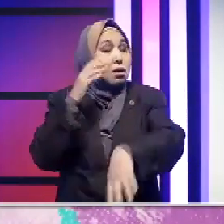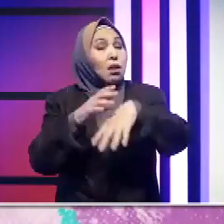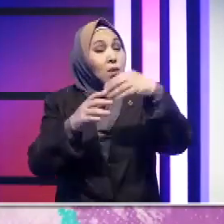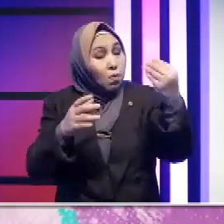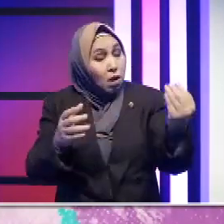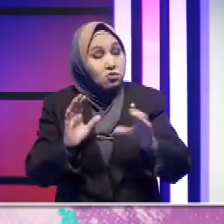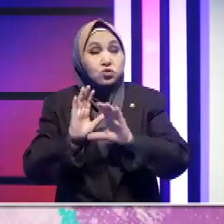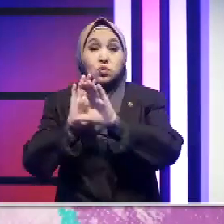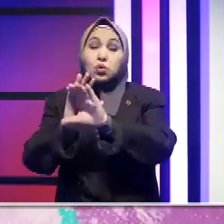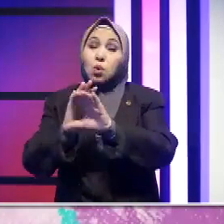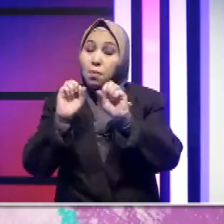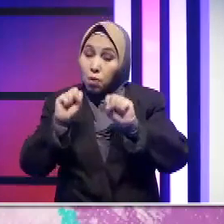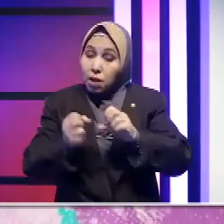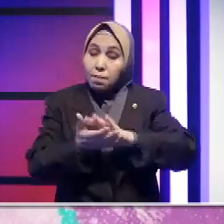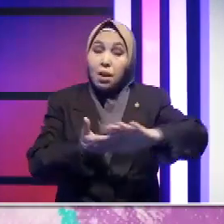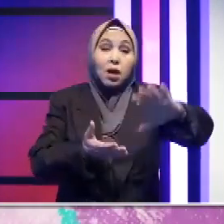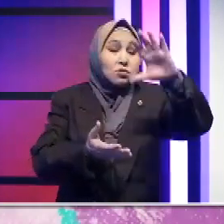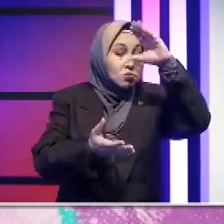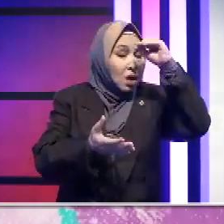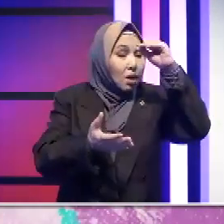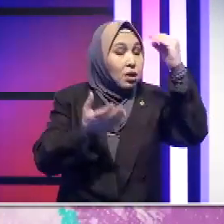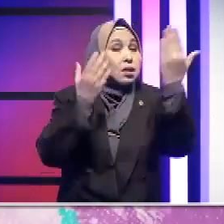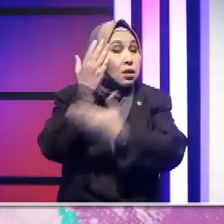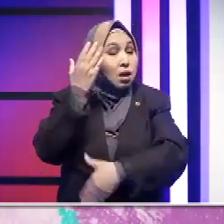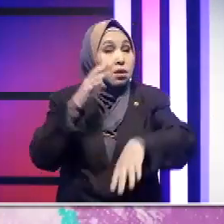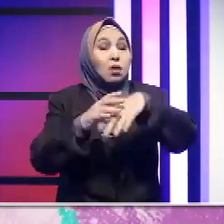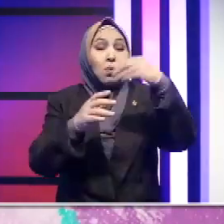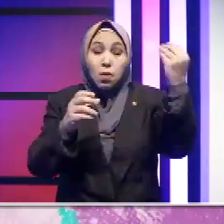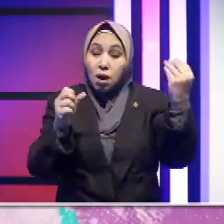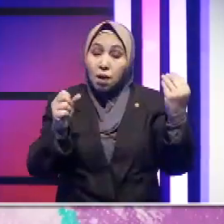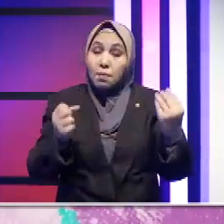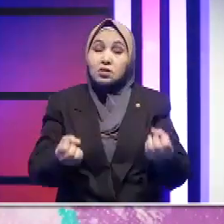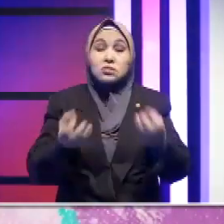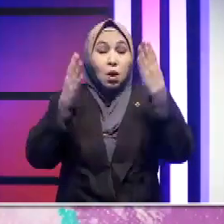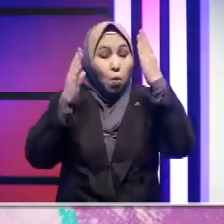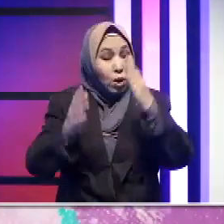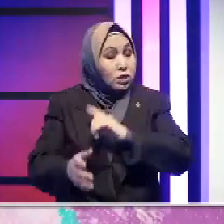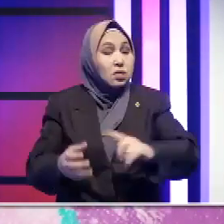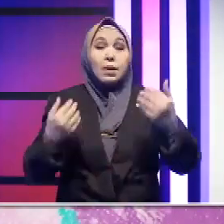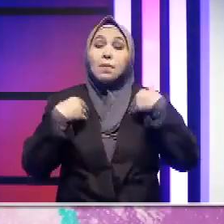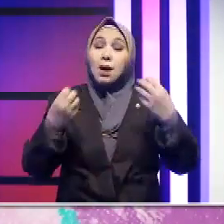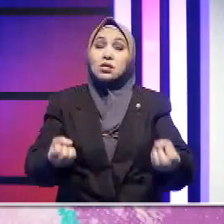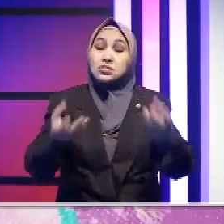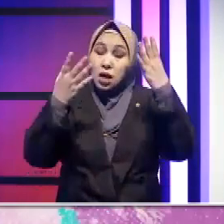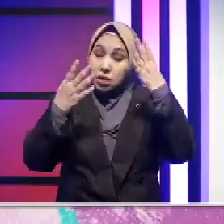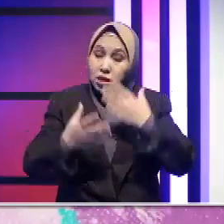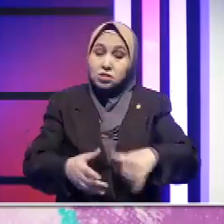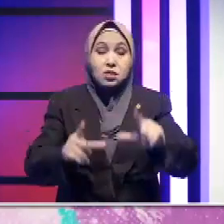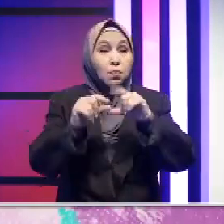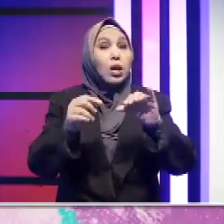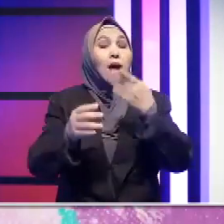contohnya Bro boleh belajar rezeki di negara asing banyak orang muslim ada di jepun Alhamdulillah